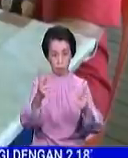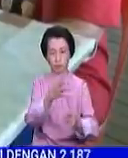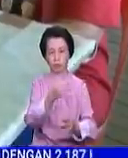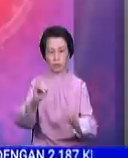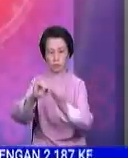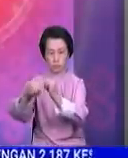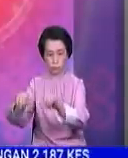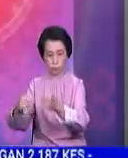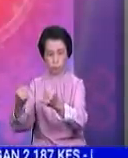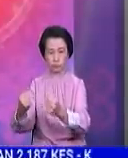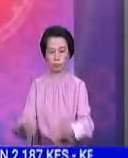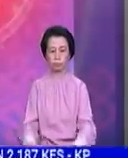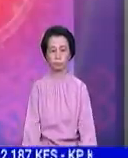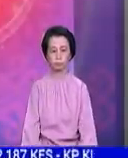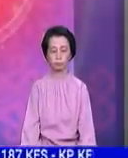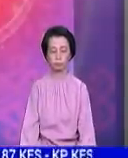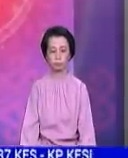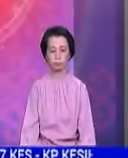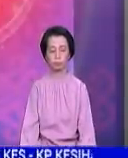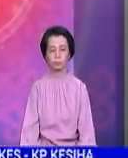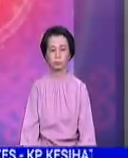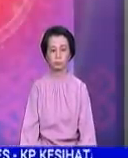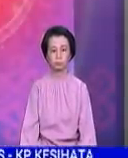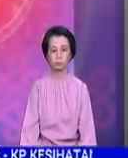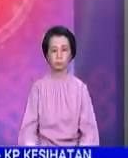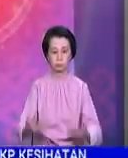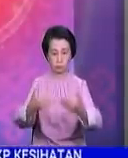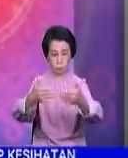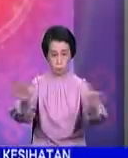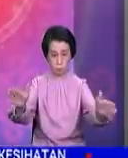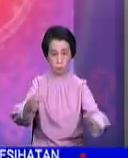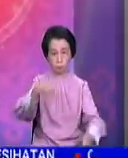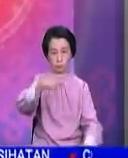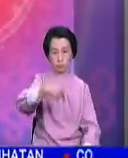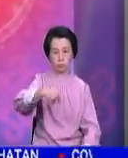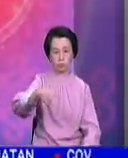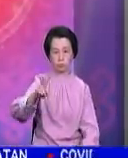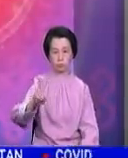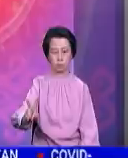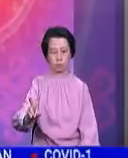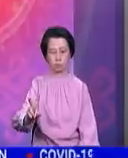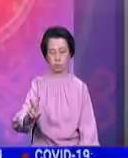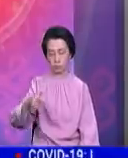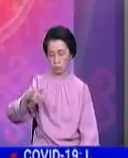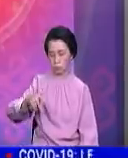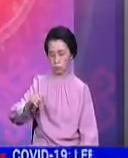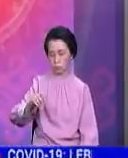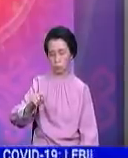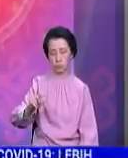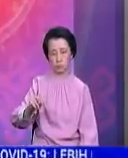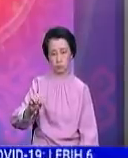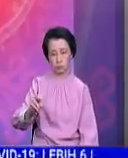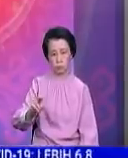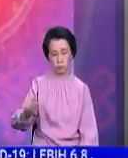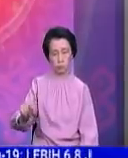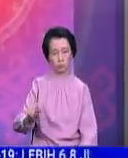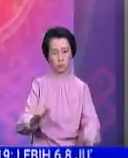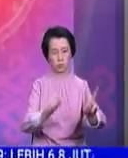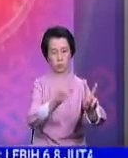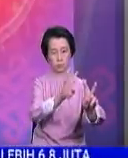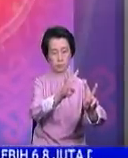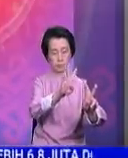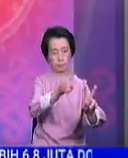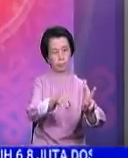Jumaat. Sementara itu, pembukaan PPV Klinik Kesihatan Pegalungan bermula 24 Jun lalu